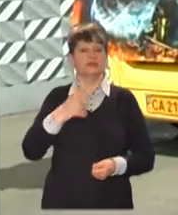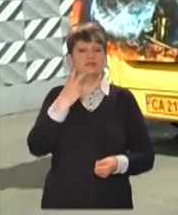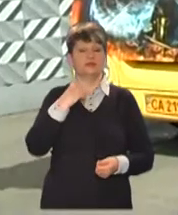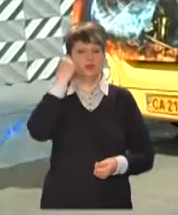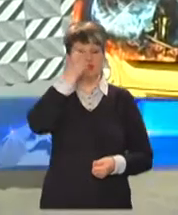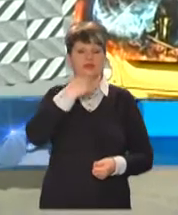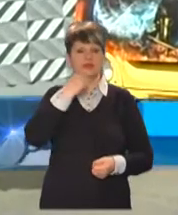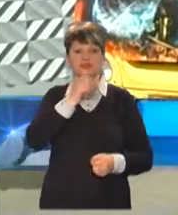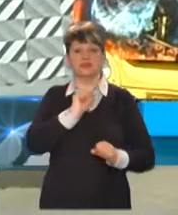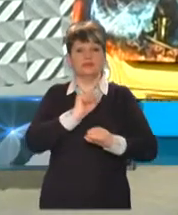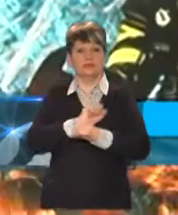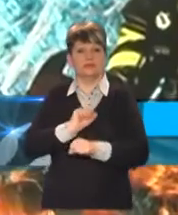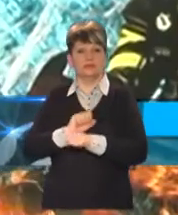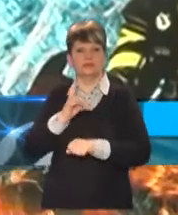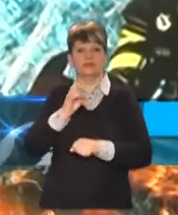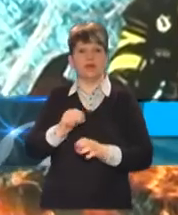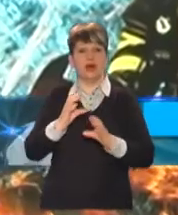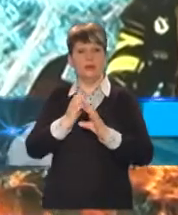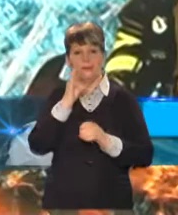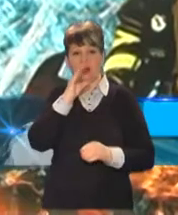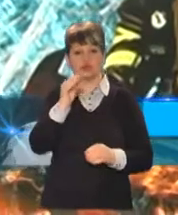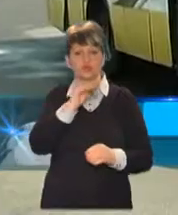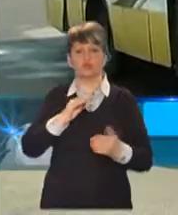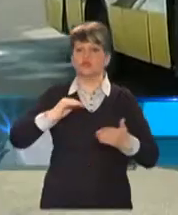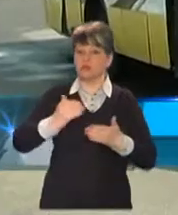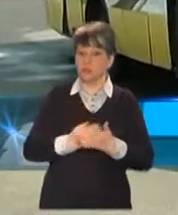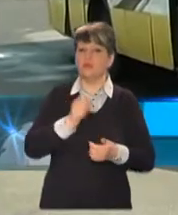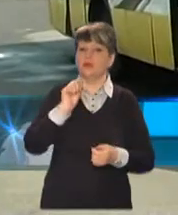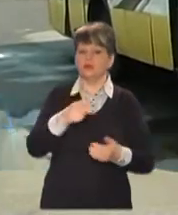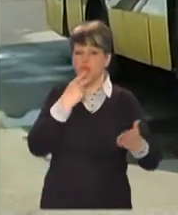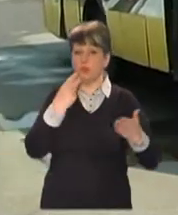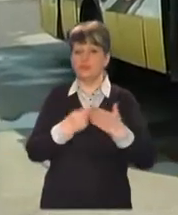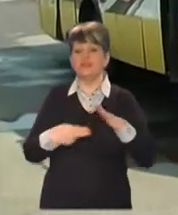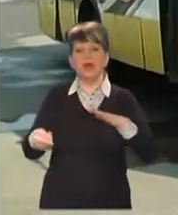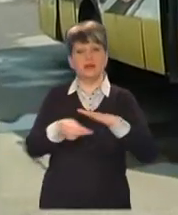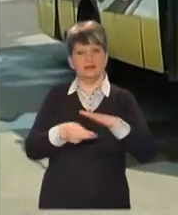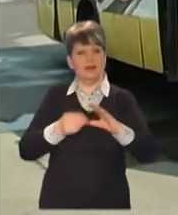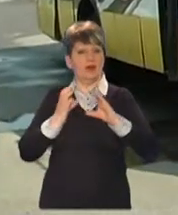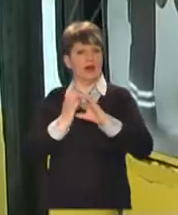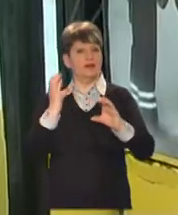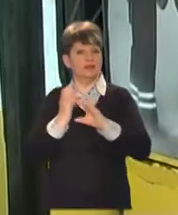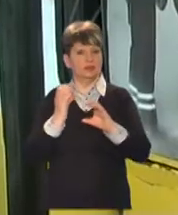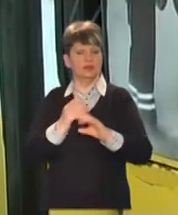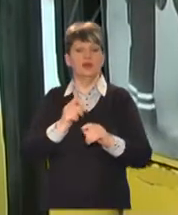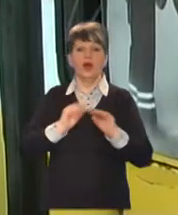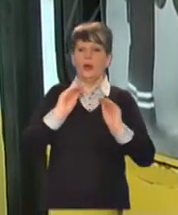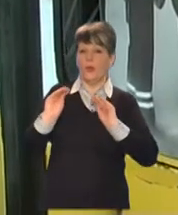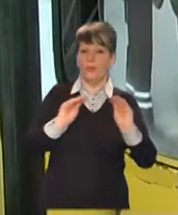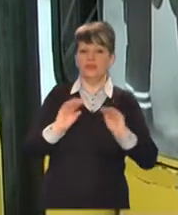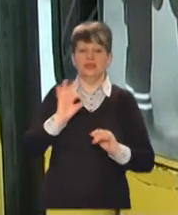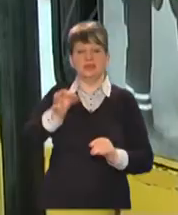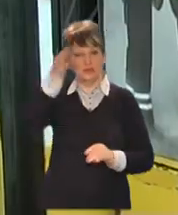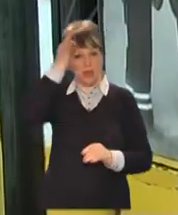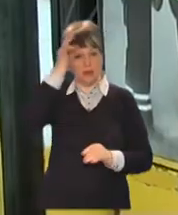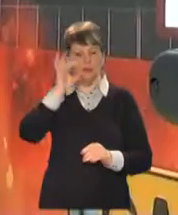Після дворічної паузи на міських маршрутах громадського транспорту знову можна буде побачити агітаційний автобус, обладнаний, аби постійно